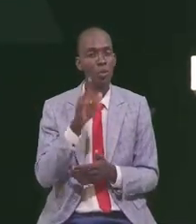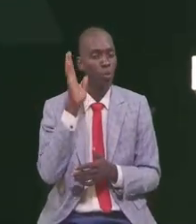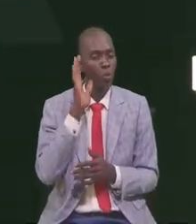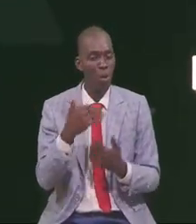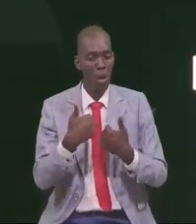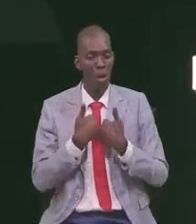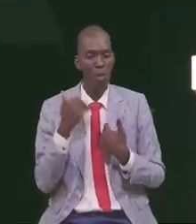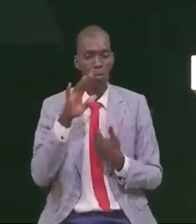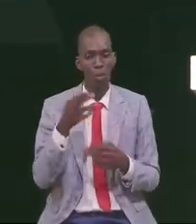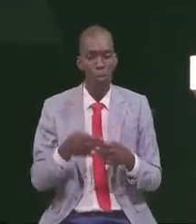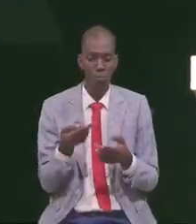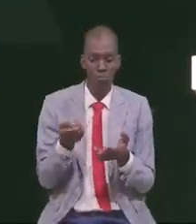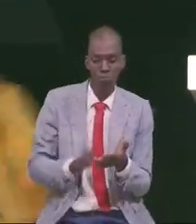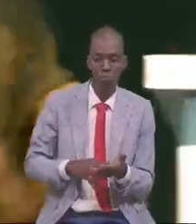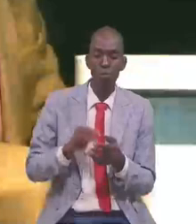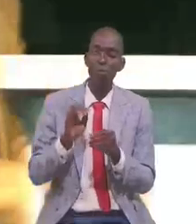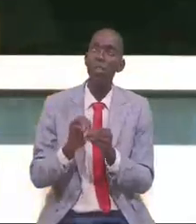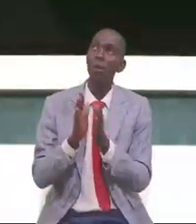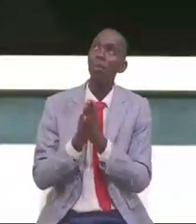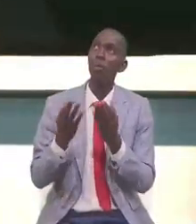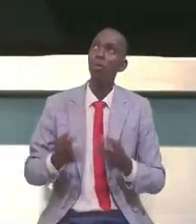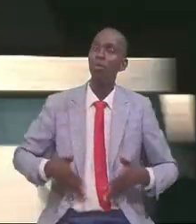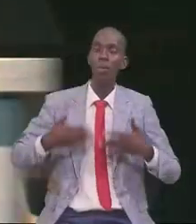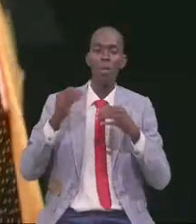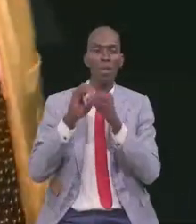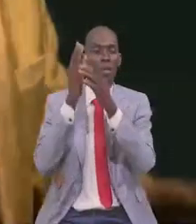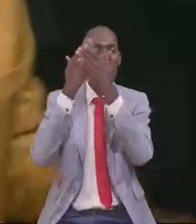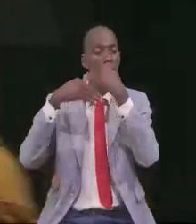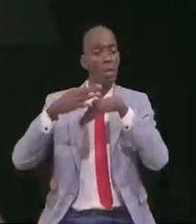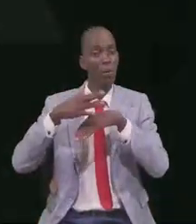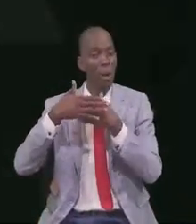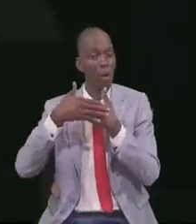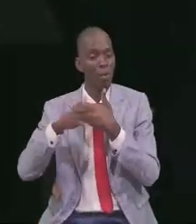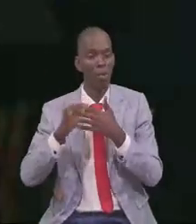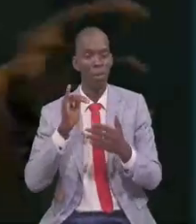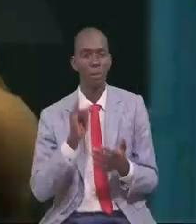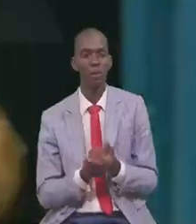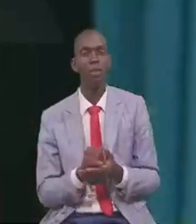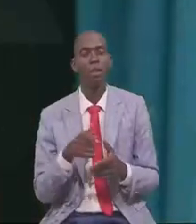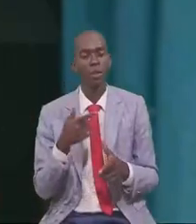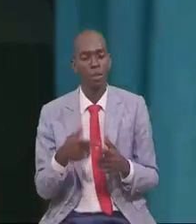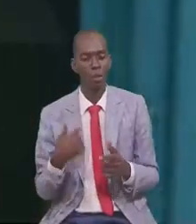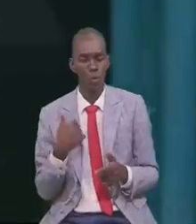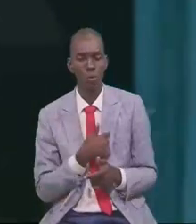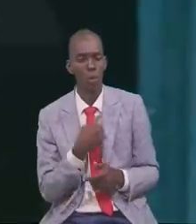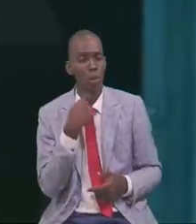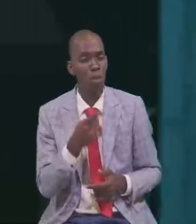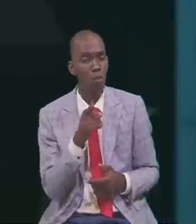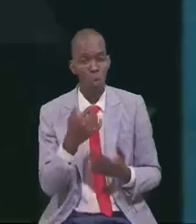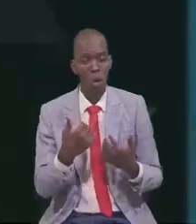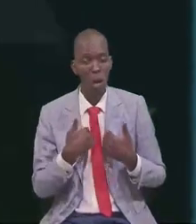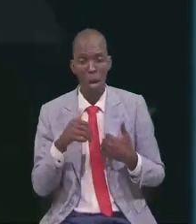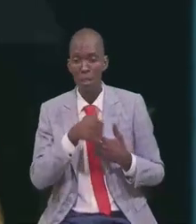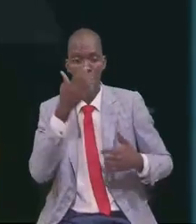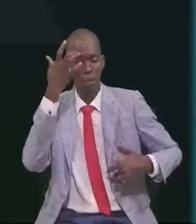lit de vie au ciel. Ensuite, après cela, nous disons, tu as une maladie, mets la main là-bas, lève